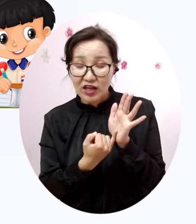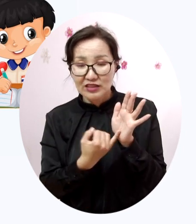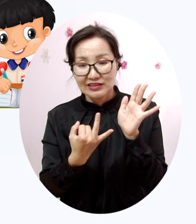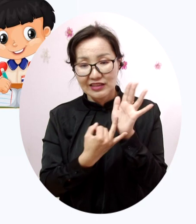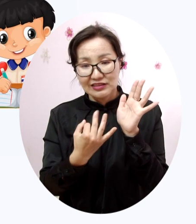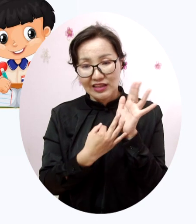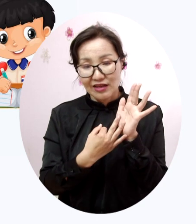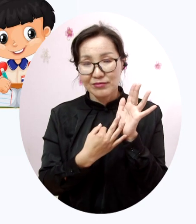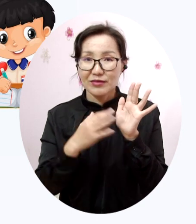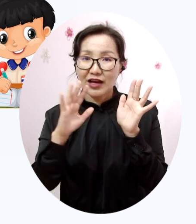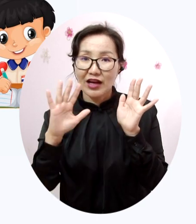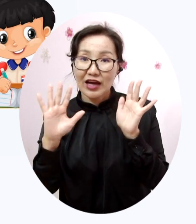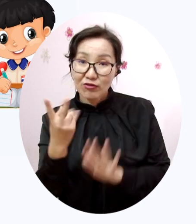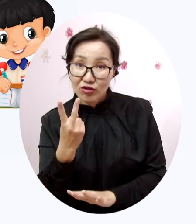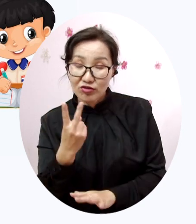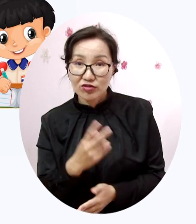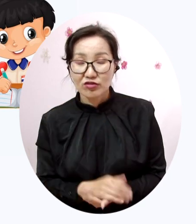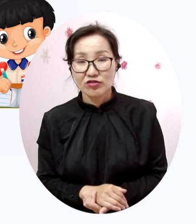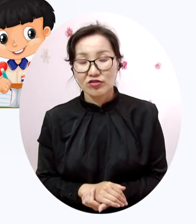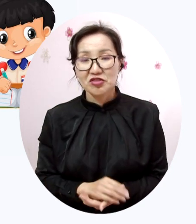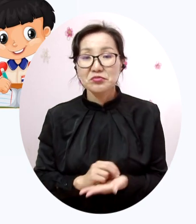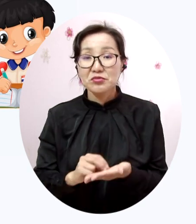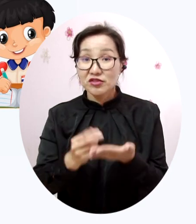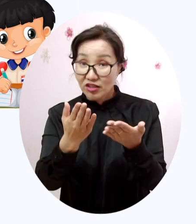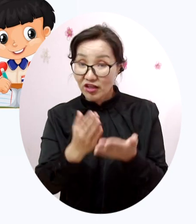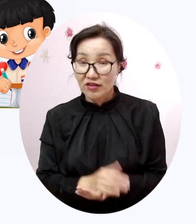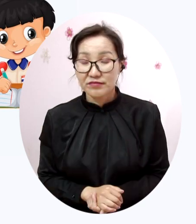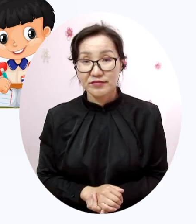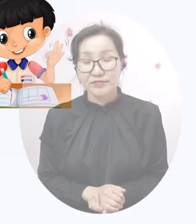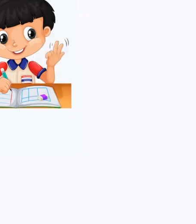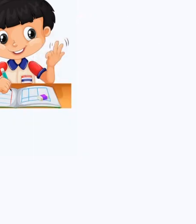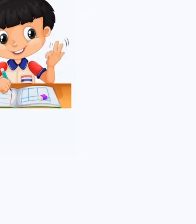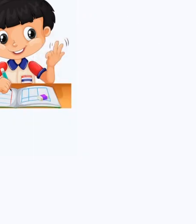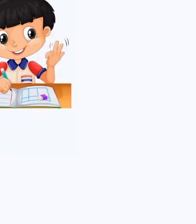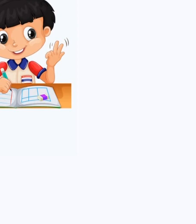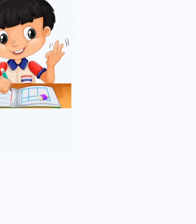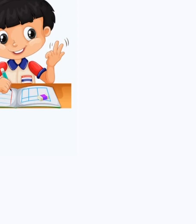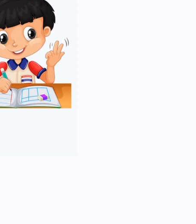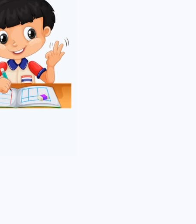96 78 12. За бичээрэй.